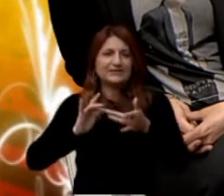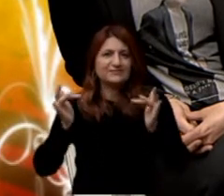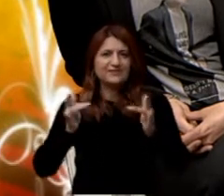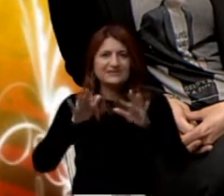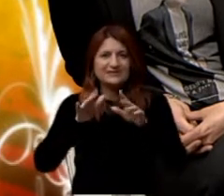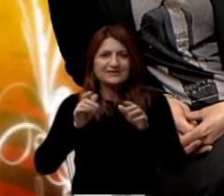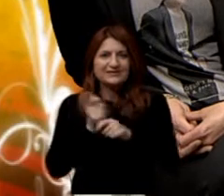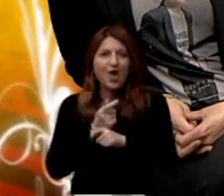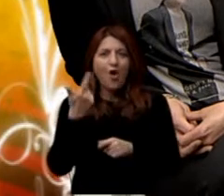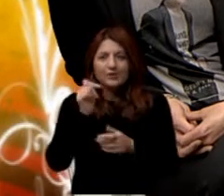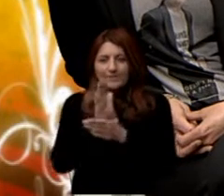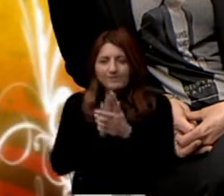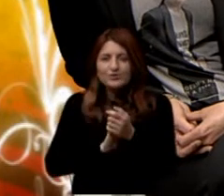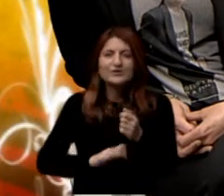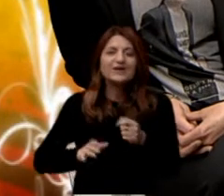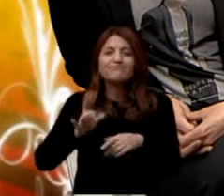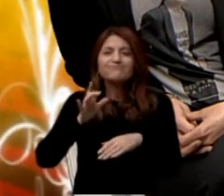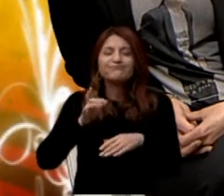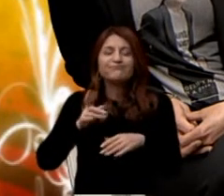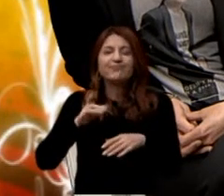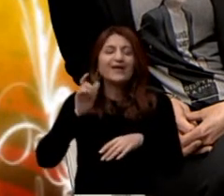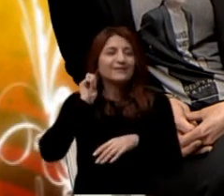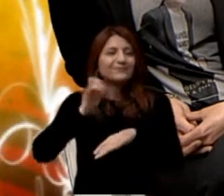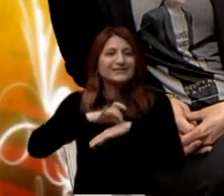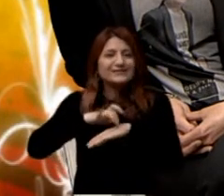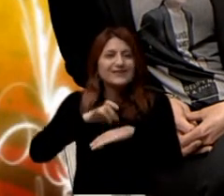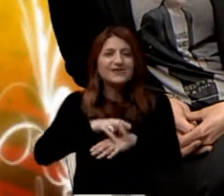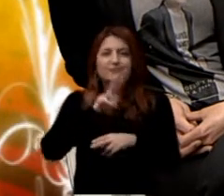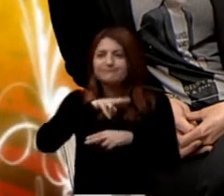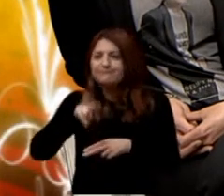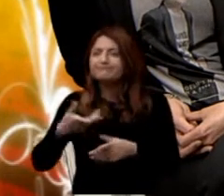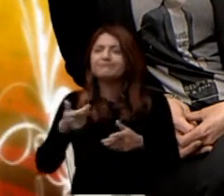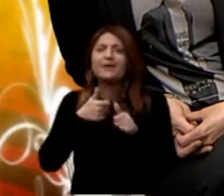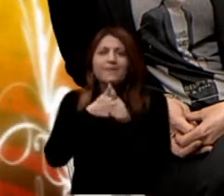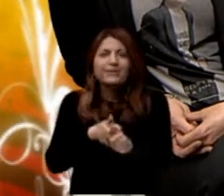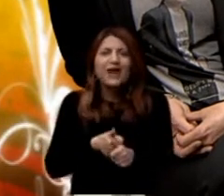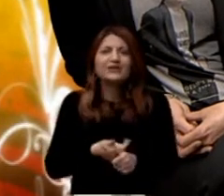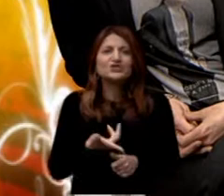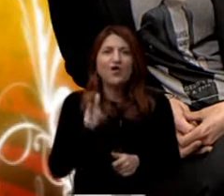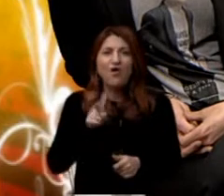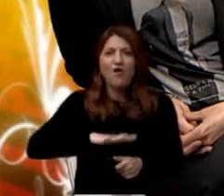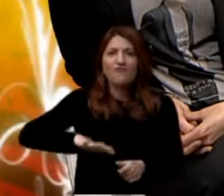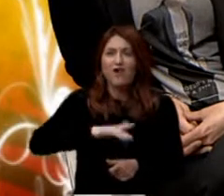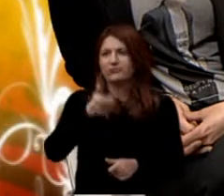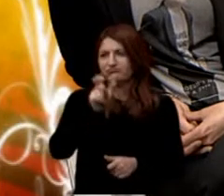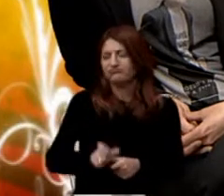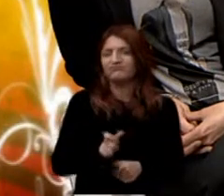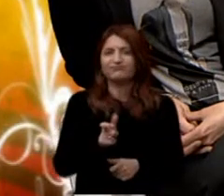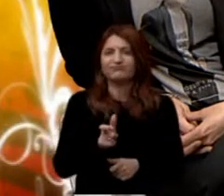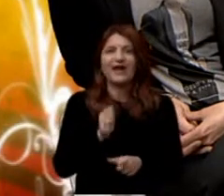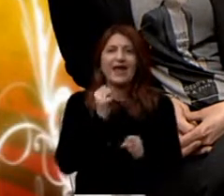od patronaže u sustavu zdravstva, praćenja toga gerijatrijskog bolesnika,